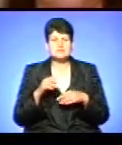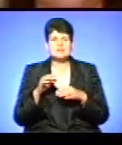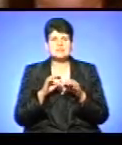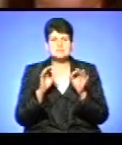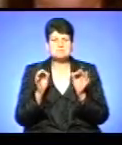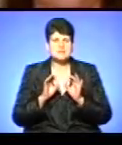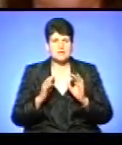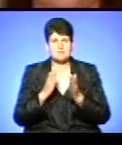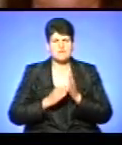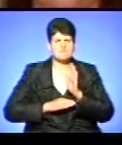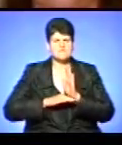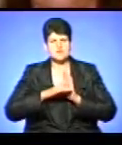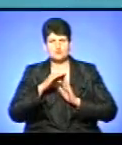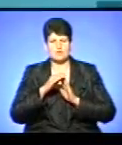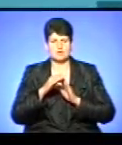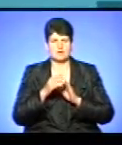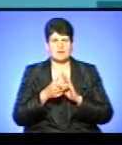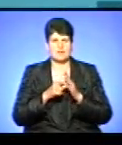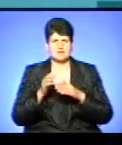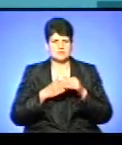мають високий клас професіоналізму.